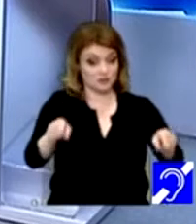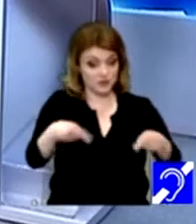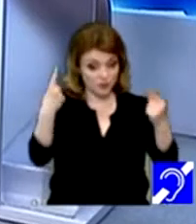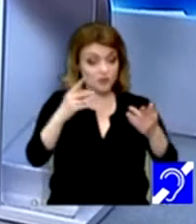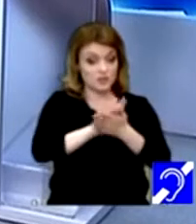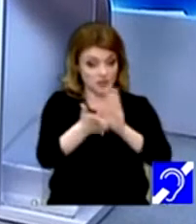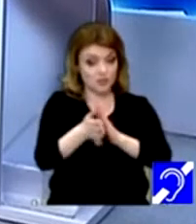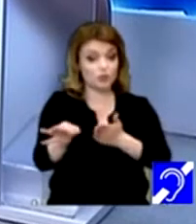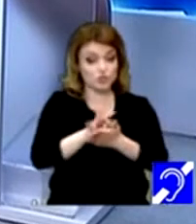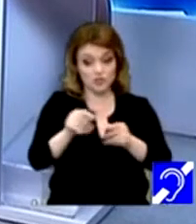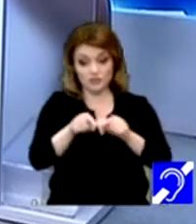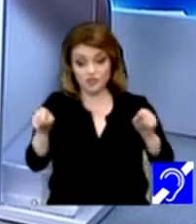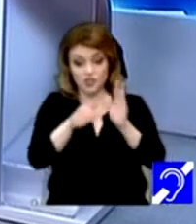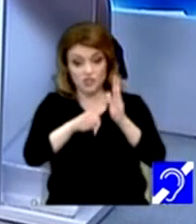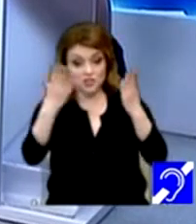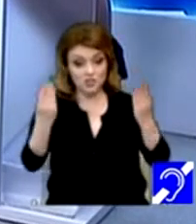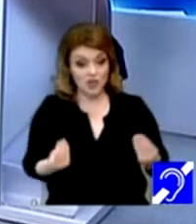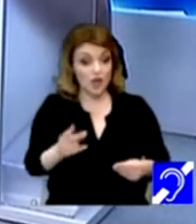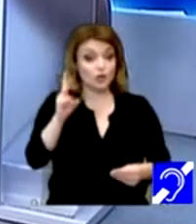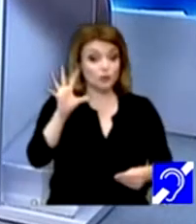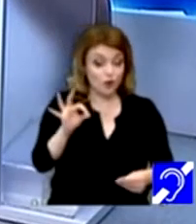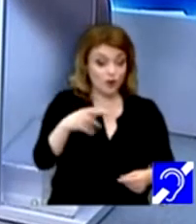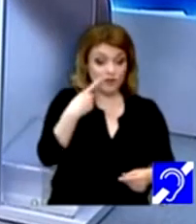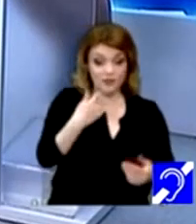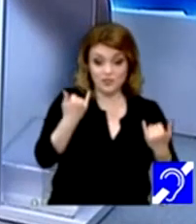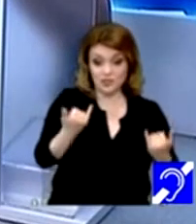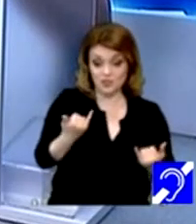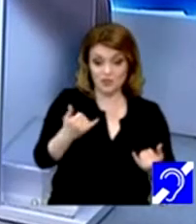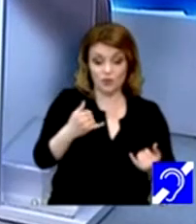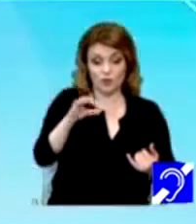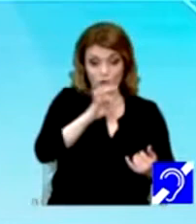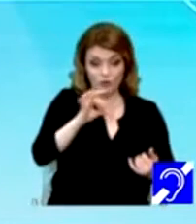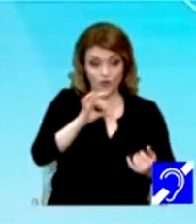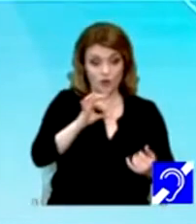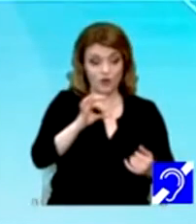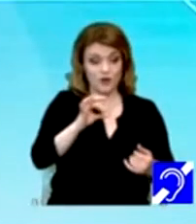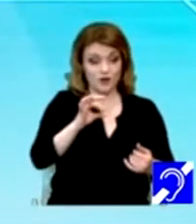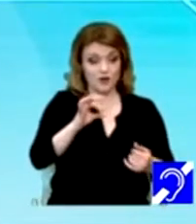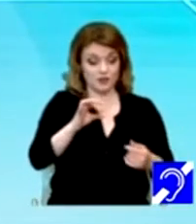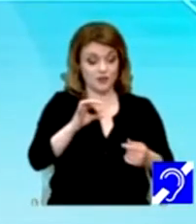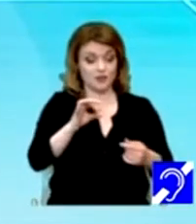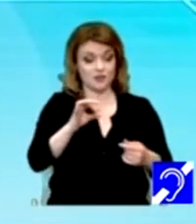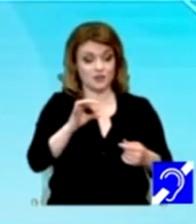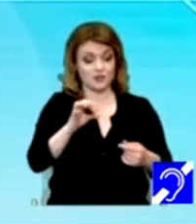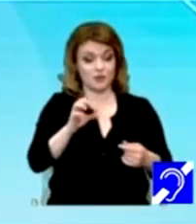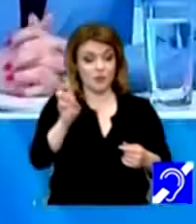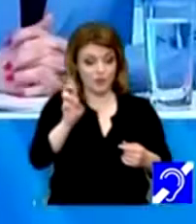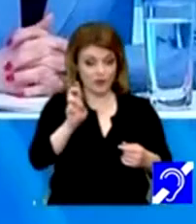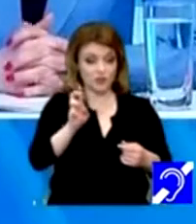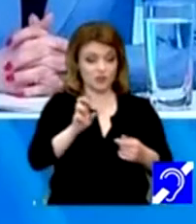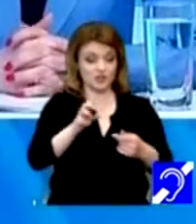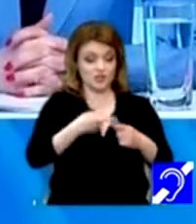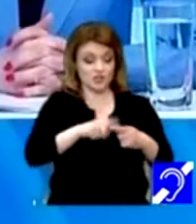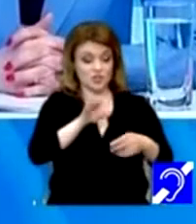de zile, dar ținând cont că vorbim despre totuși un factor biologic și anume de un